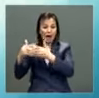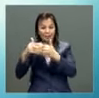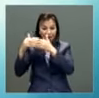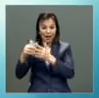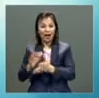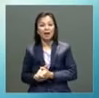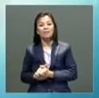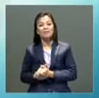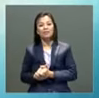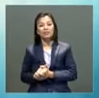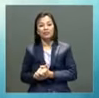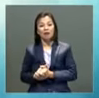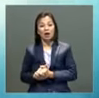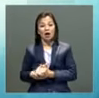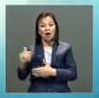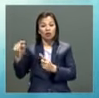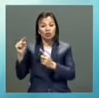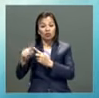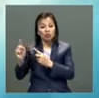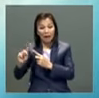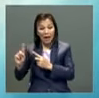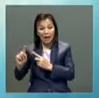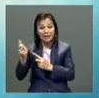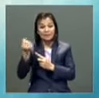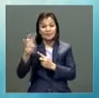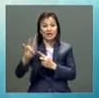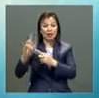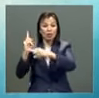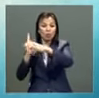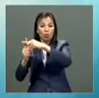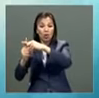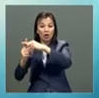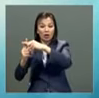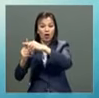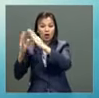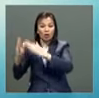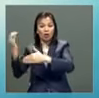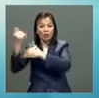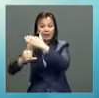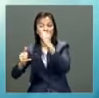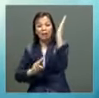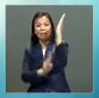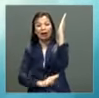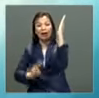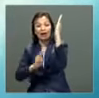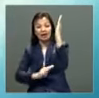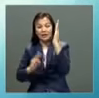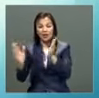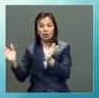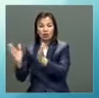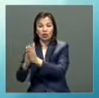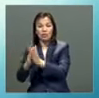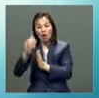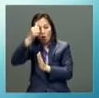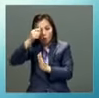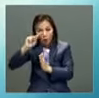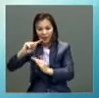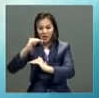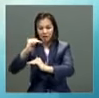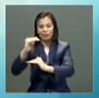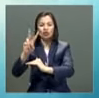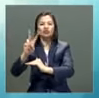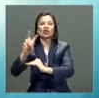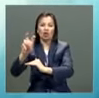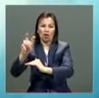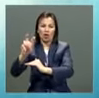รวมกันกับทางบังคลาเทศซึ่งก็จะเป็นคนที่ทำงานแล้วก็กลับมาซึ่งแต่ละวันไม่ได้เกิน200คนนะครับซึ่